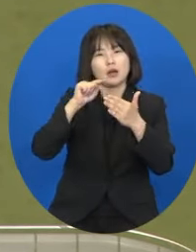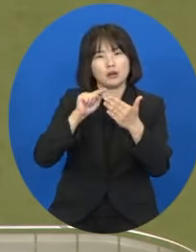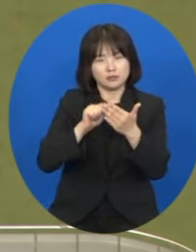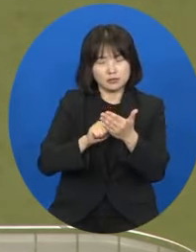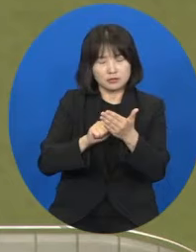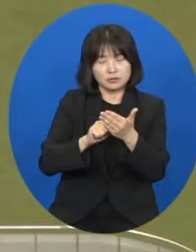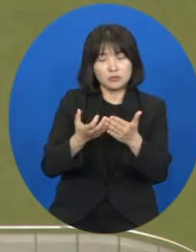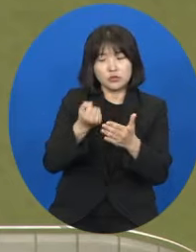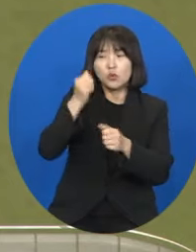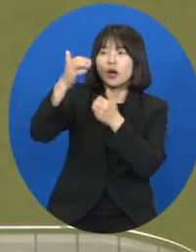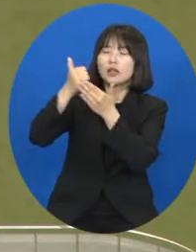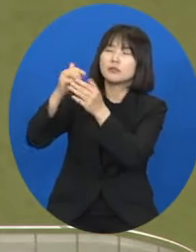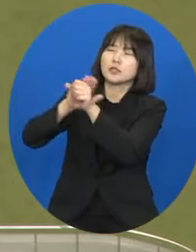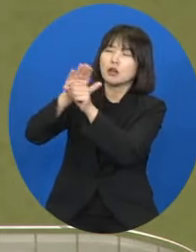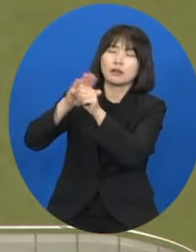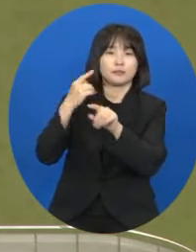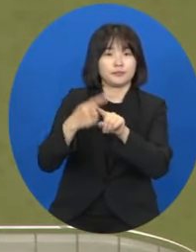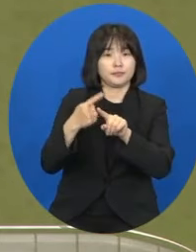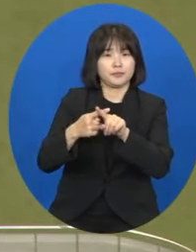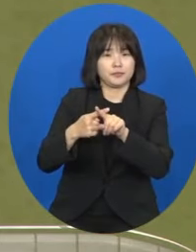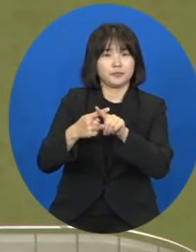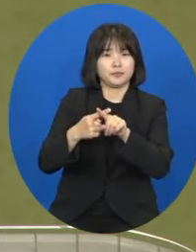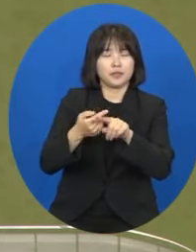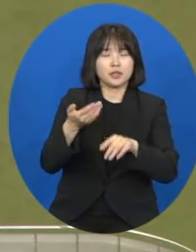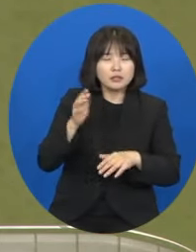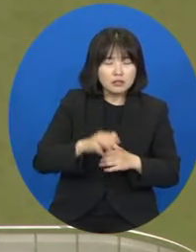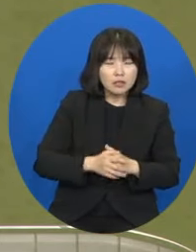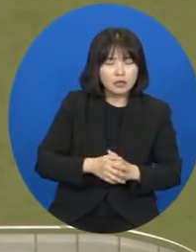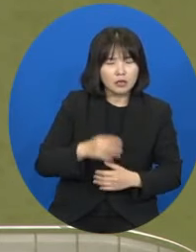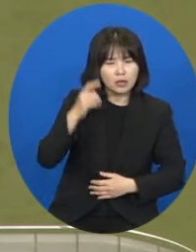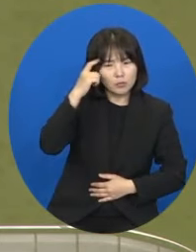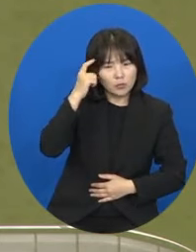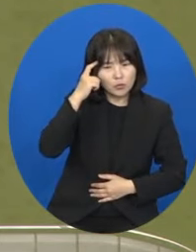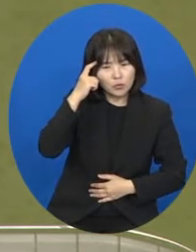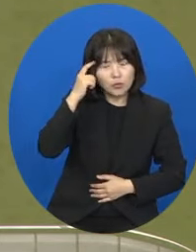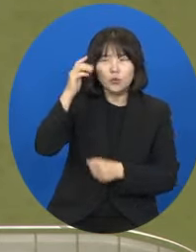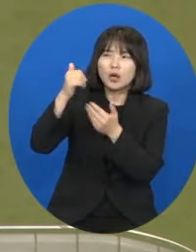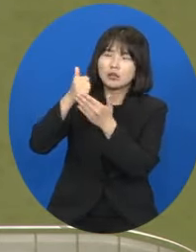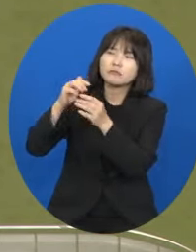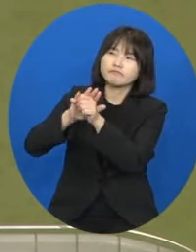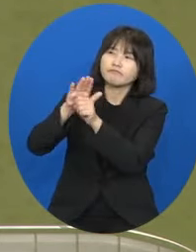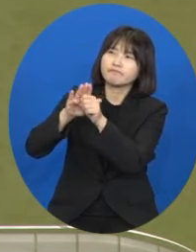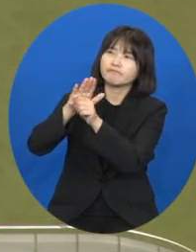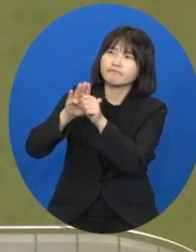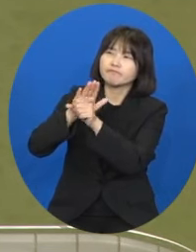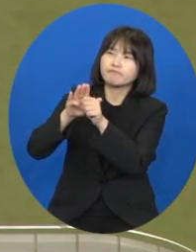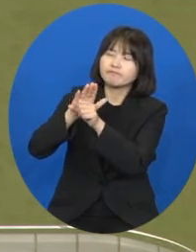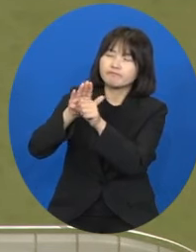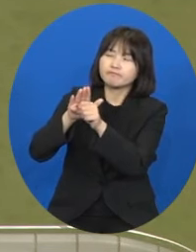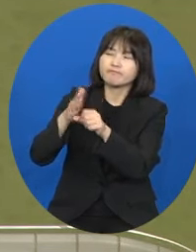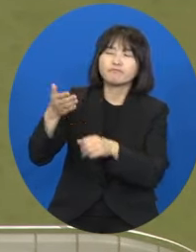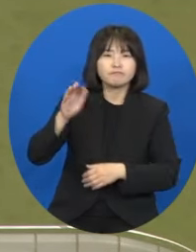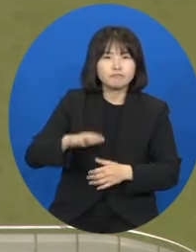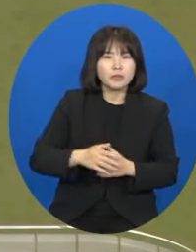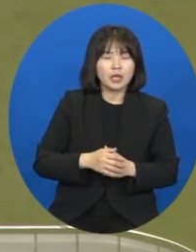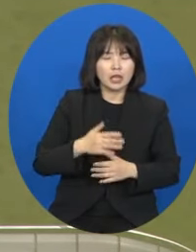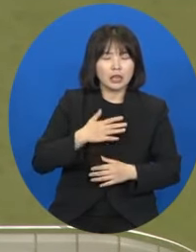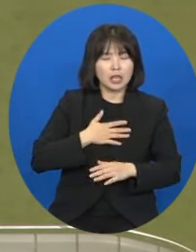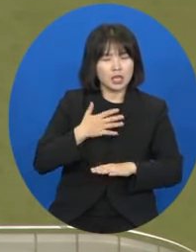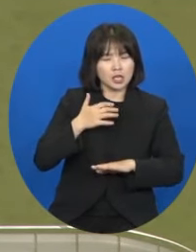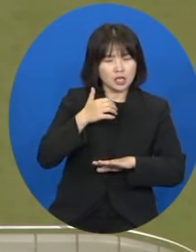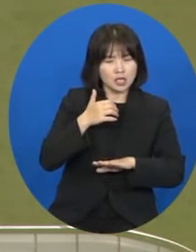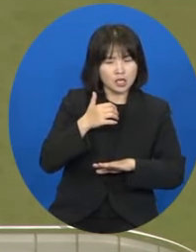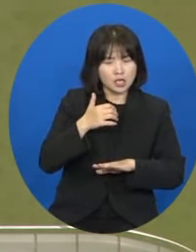하나님을 사랑하는 거예요. 그런데 이런 경우가 있어요. 머리로는 하나님을 사랑하고 믿는다고는 하는데 내